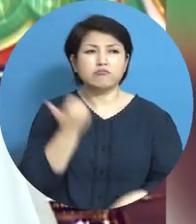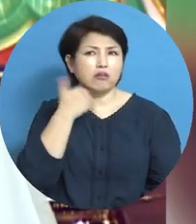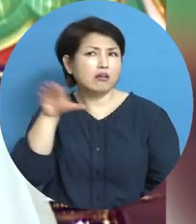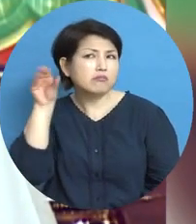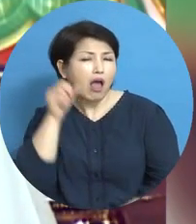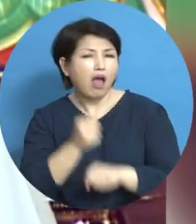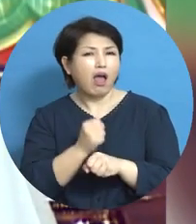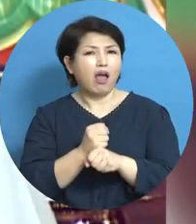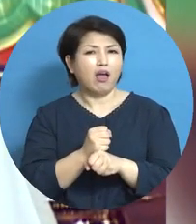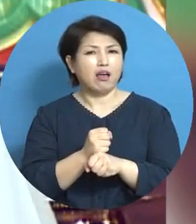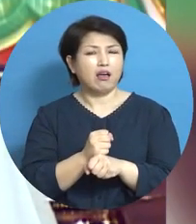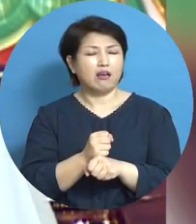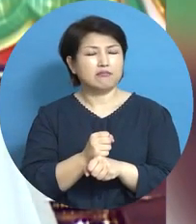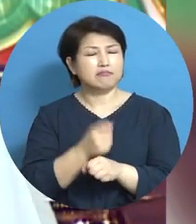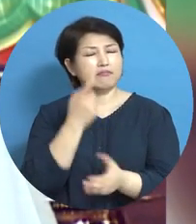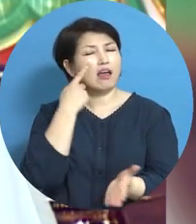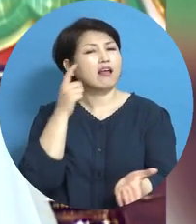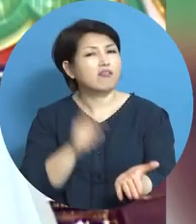세상에 알려지게 되고